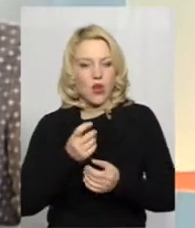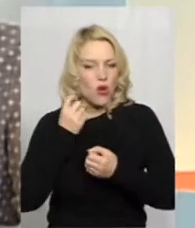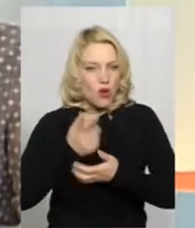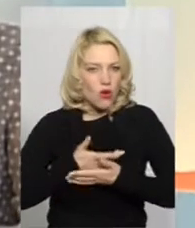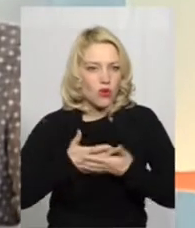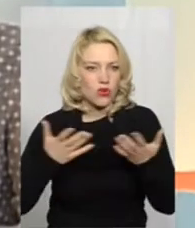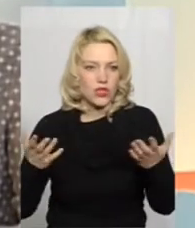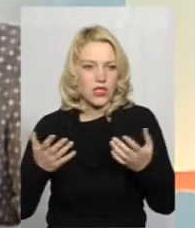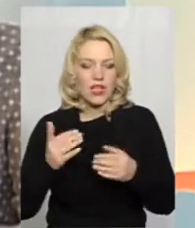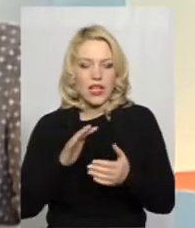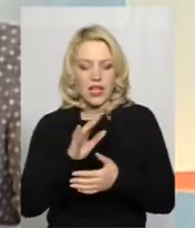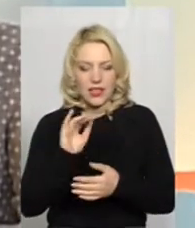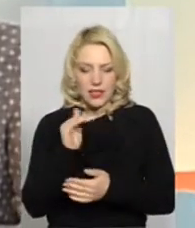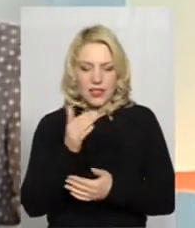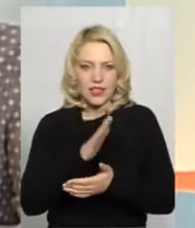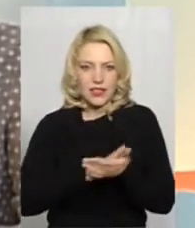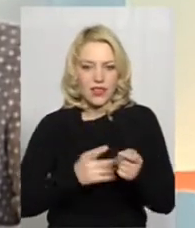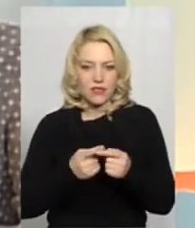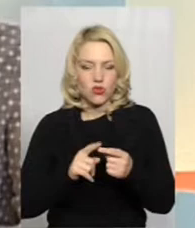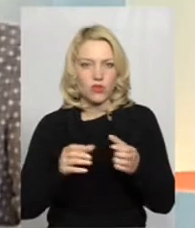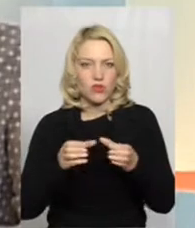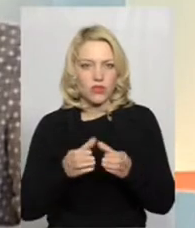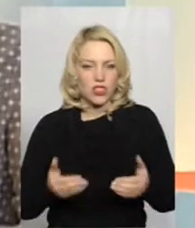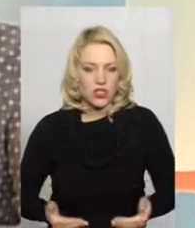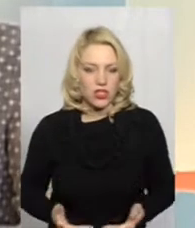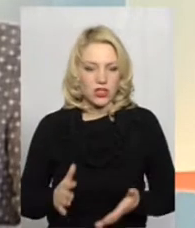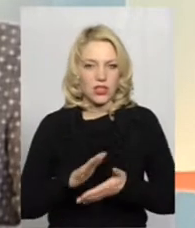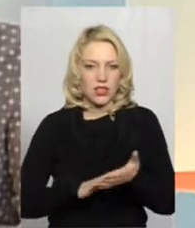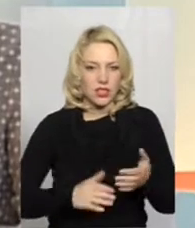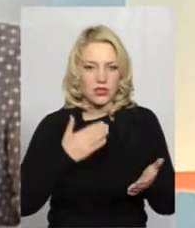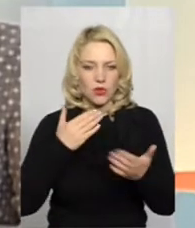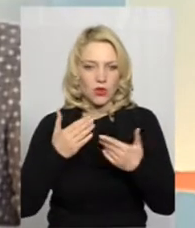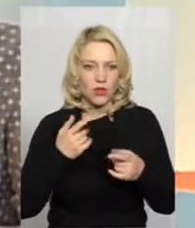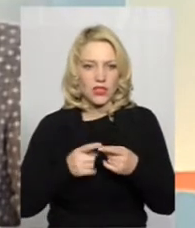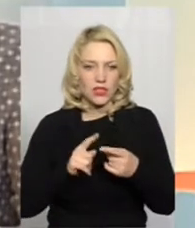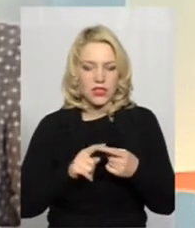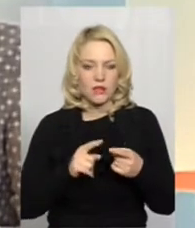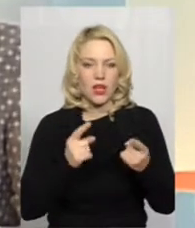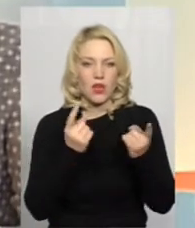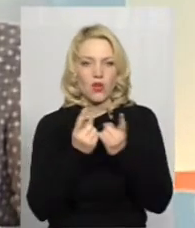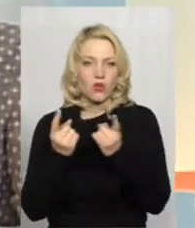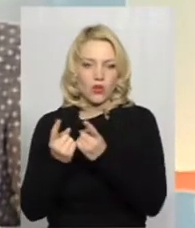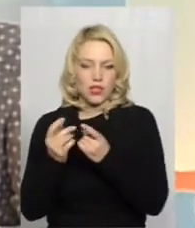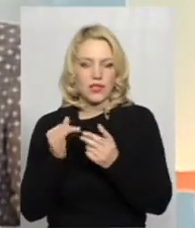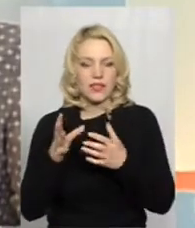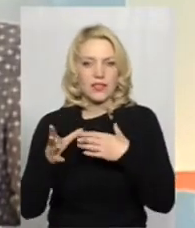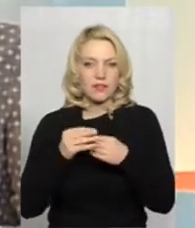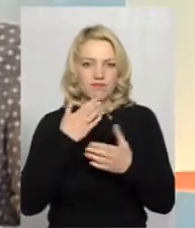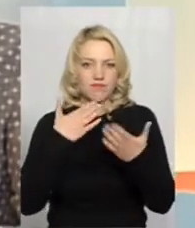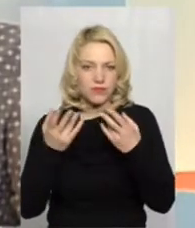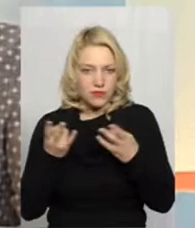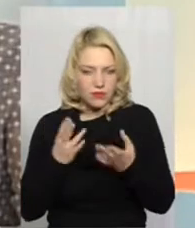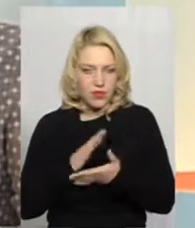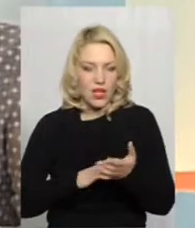дитині далі в цьому колективі жити. І далі спілкуватися зі своїми ровесниками і будувати з ними взаємини. Тому робота обов'язково проводиться